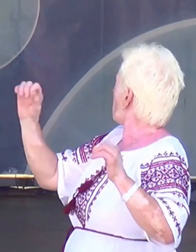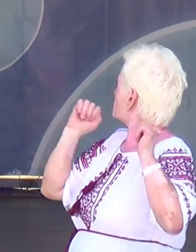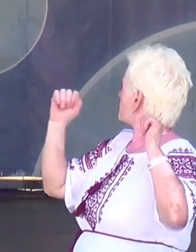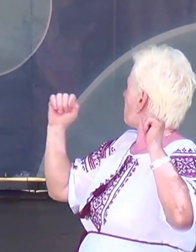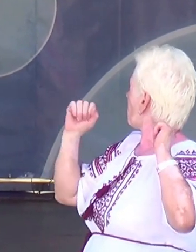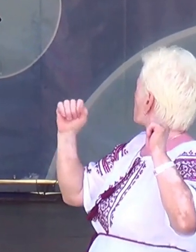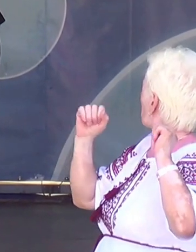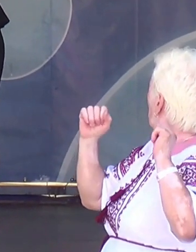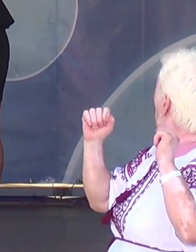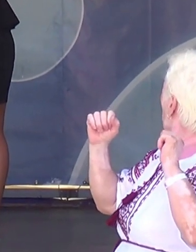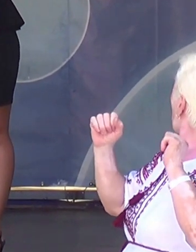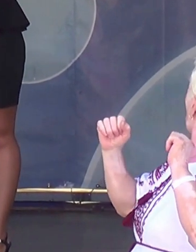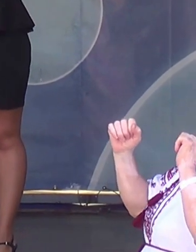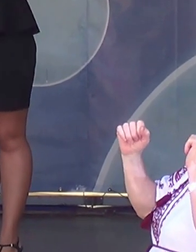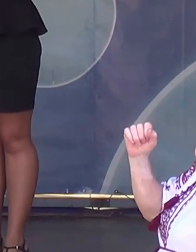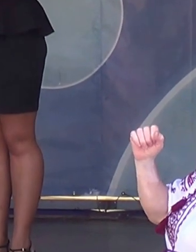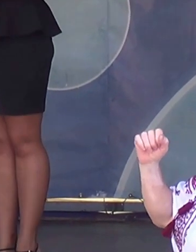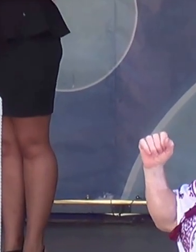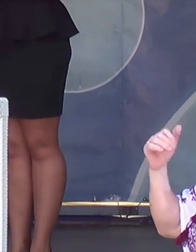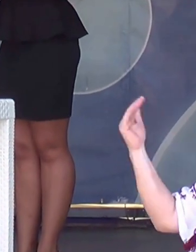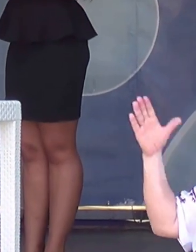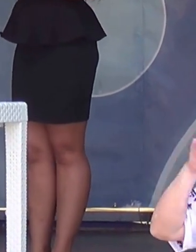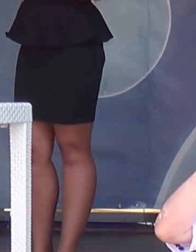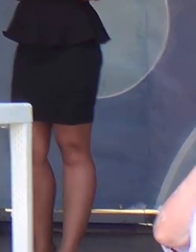спорткомплекса «Аквалайф» Игорь Коротков.